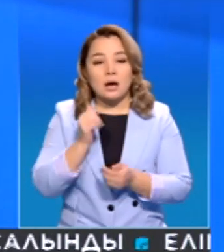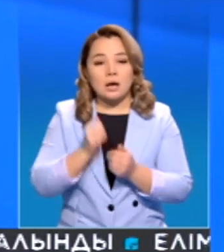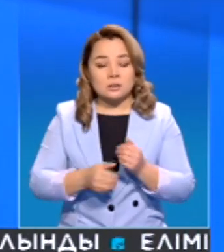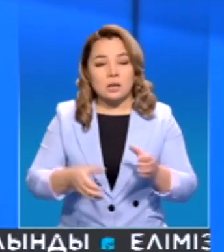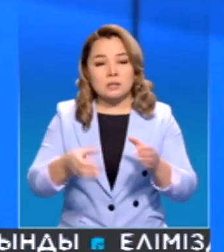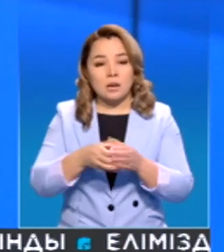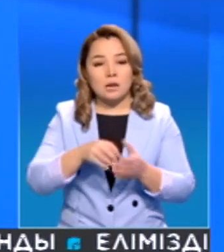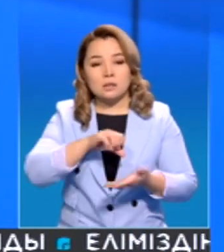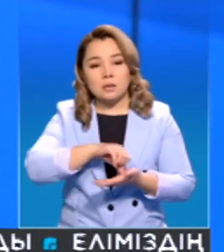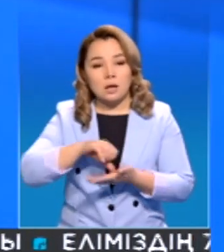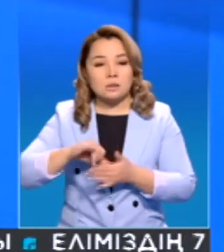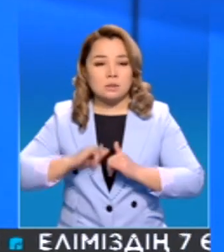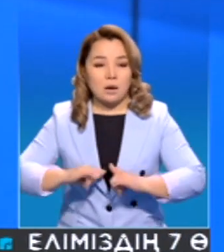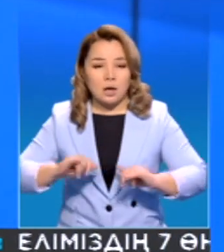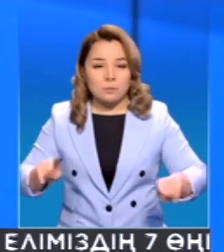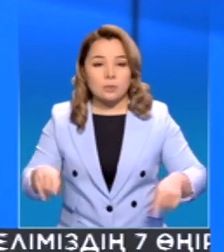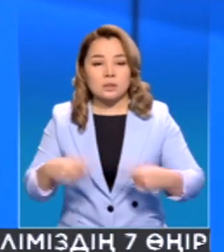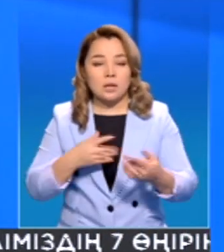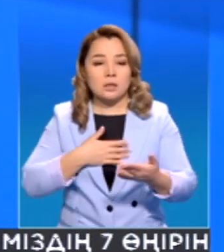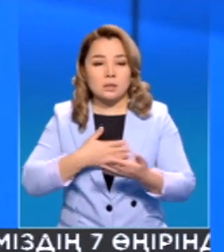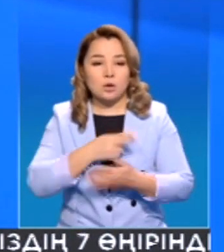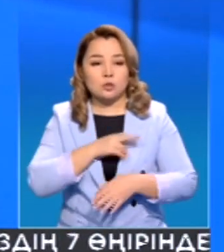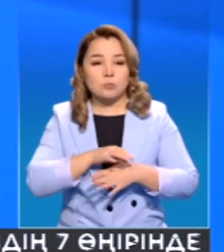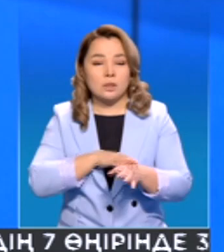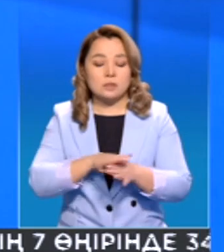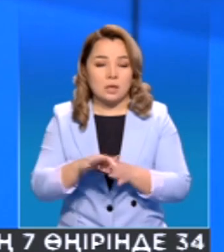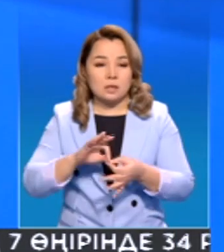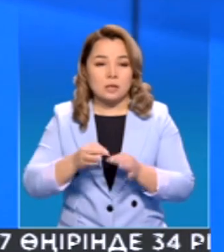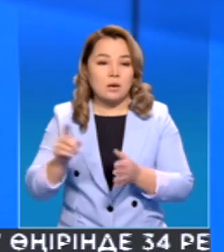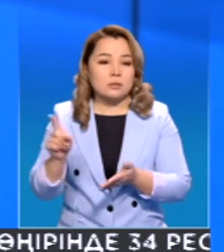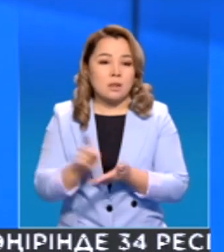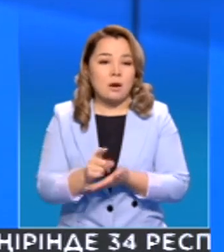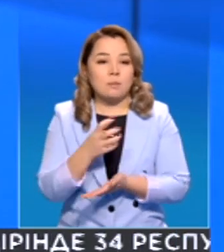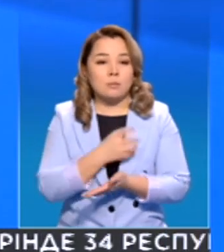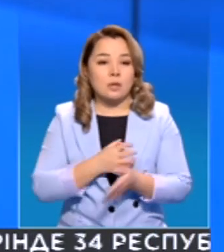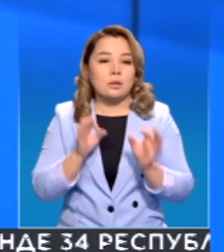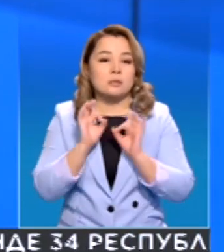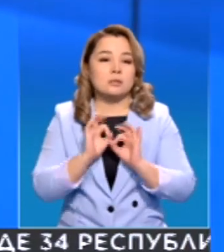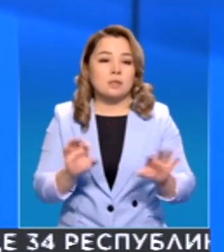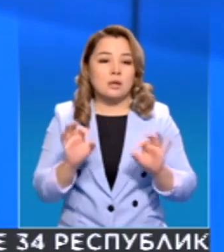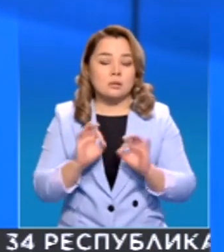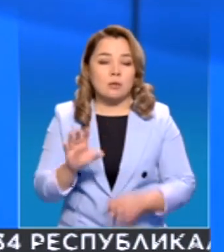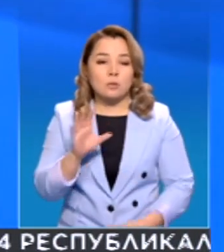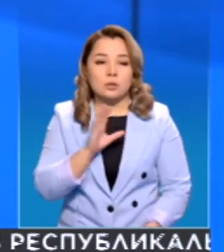саланы дамытуға қатысты атқарылатын істер мен негізгі міндеттерді атап өтті.